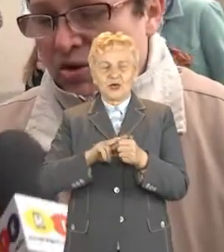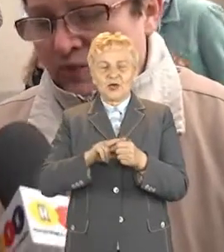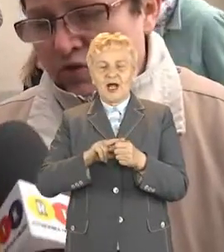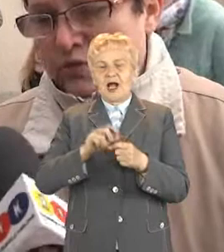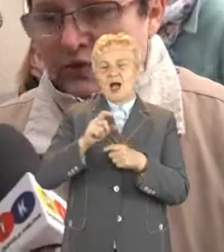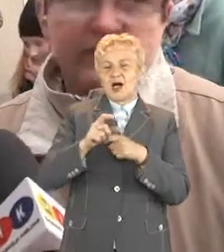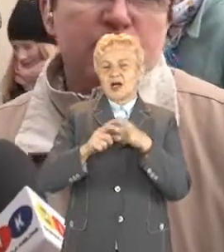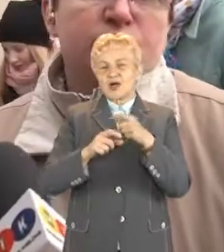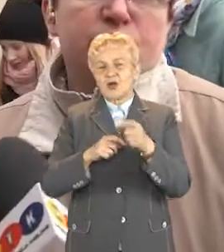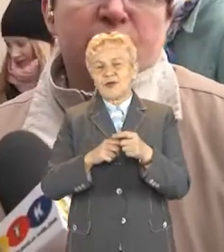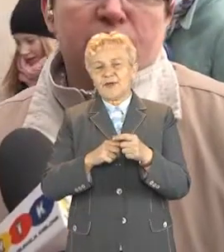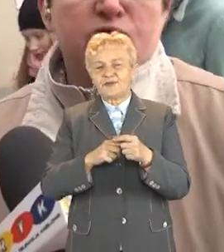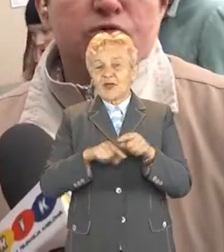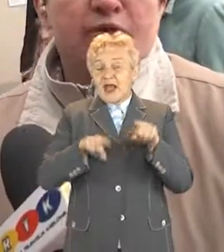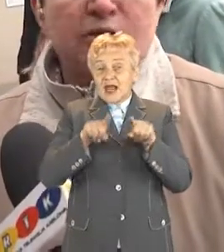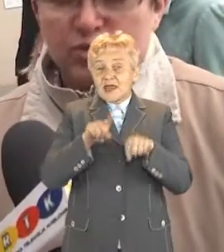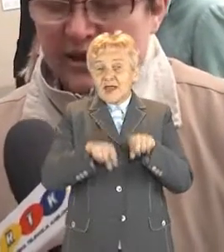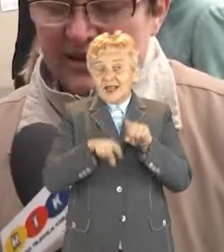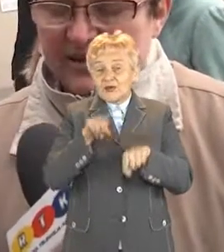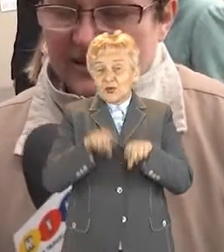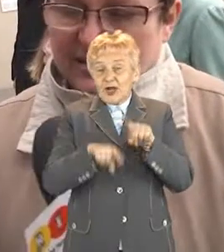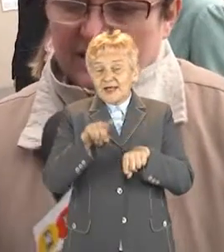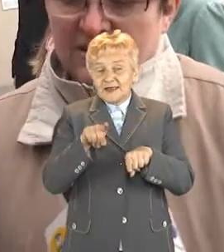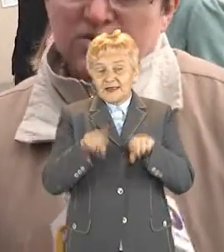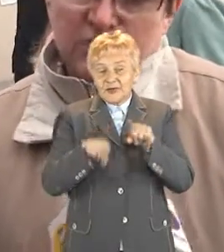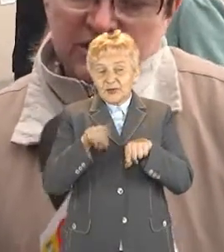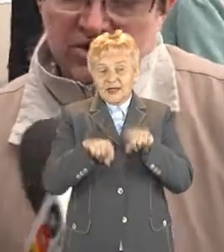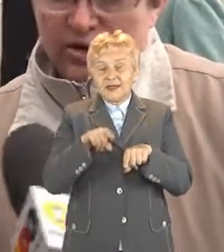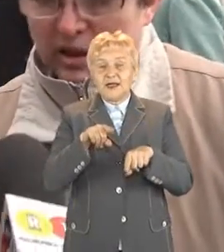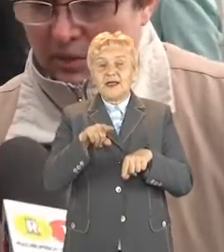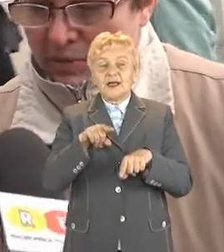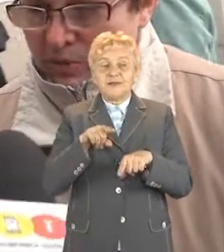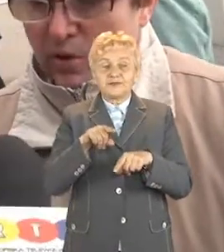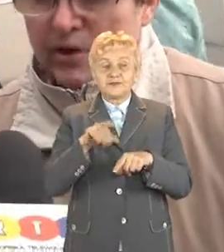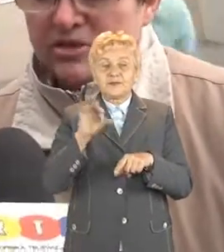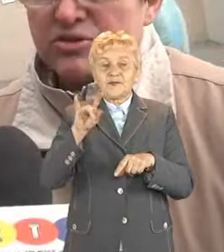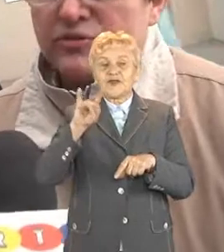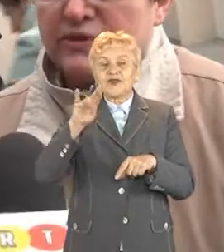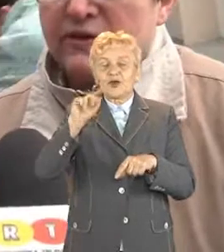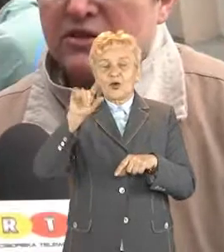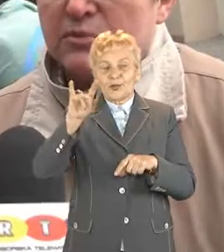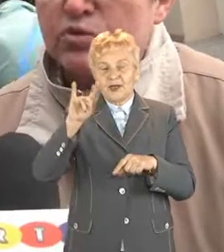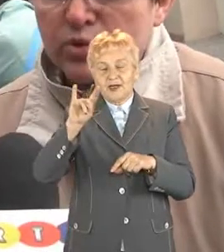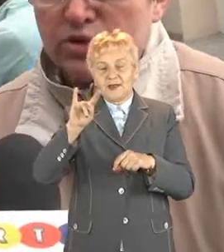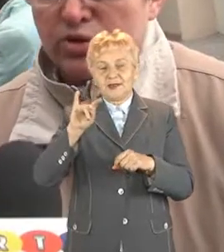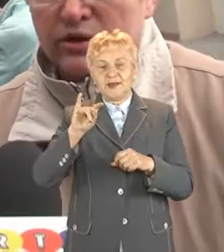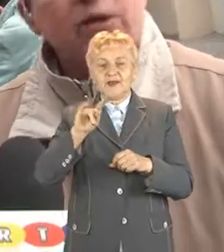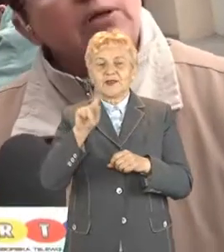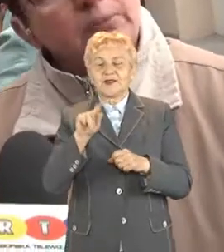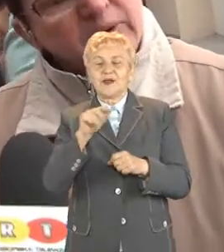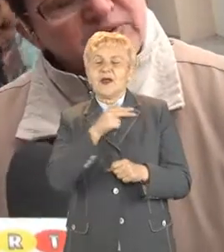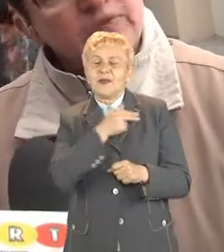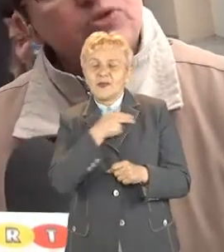z owoców i kwiatów, które rosną w naturze i nie są skażone chemią oraz wytwarzamy żur